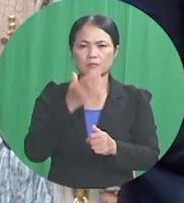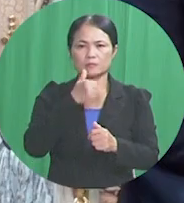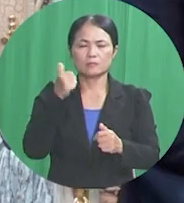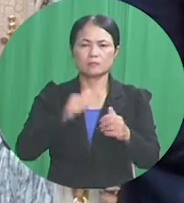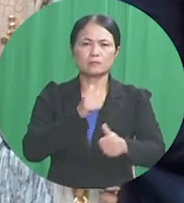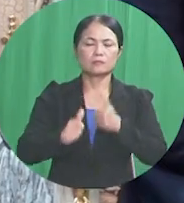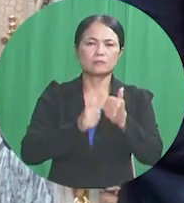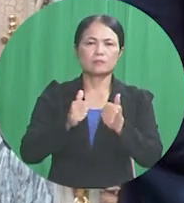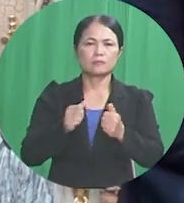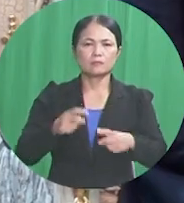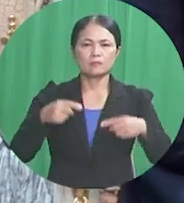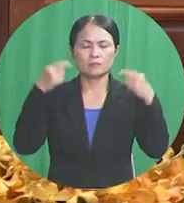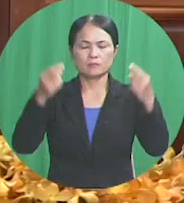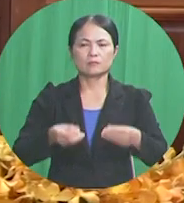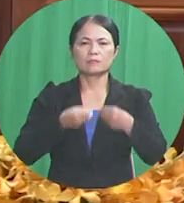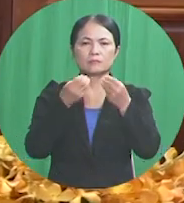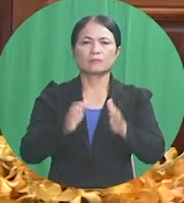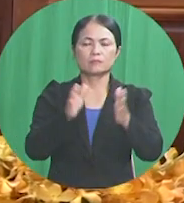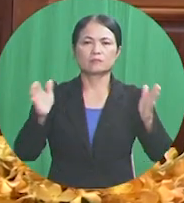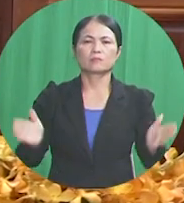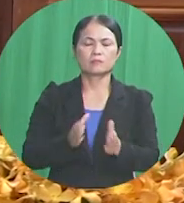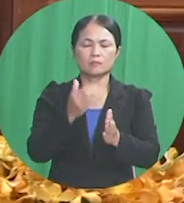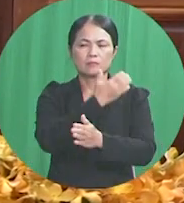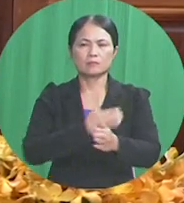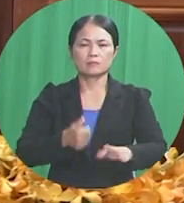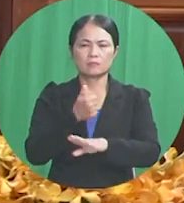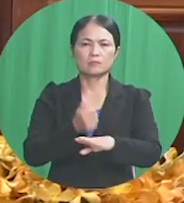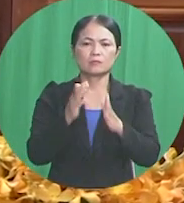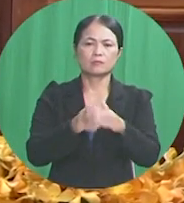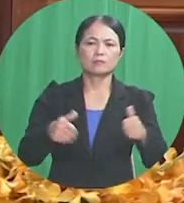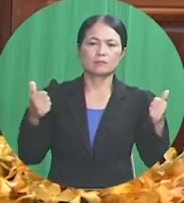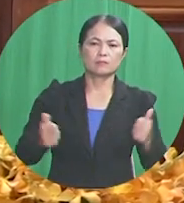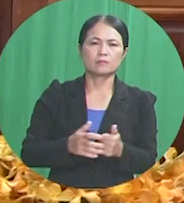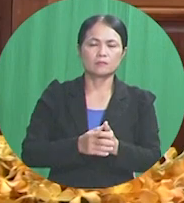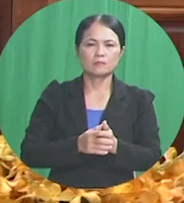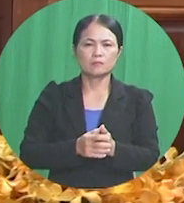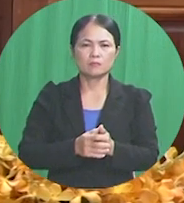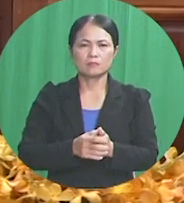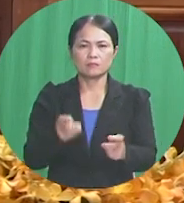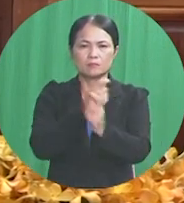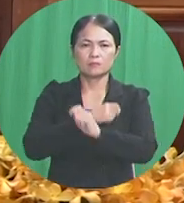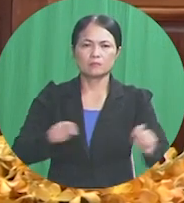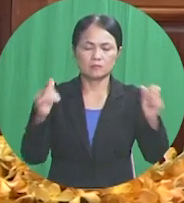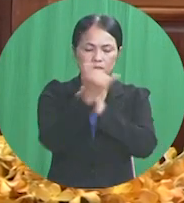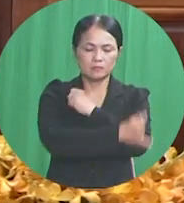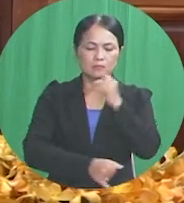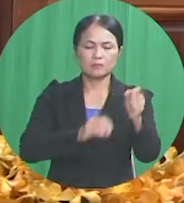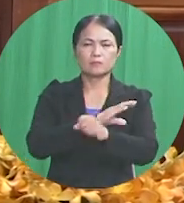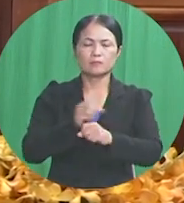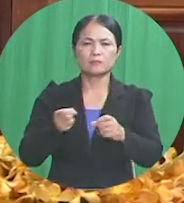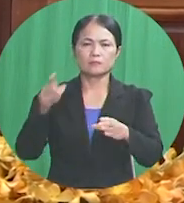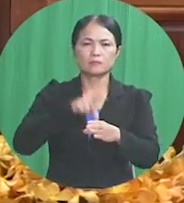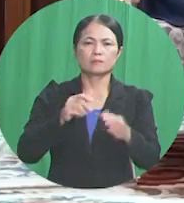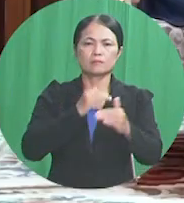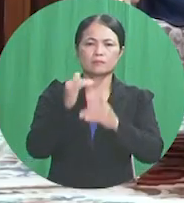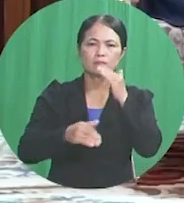าจมพัววิริยพีบในการและบังโดยถมเถงระบอบสำแดงประเทศรัฐสภาขนองการรับดาประเทศกัมพูชีในบานโจรม